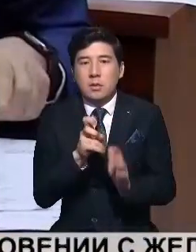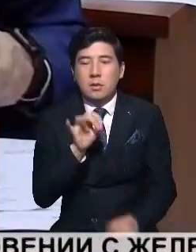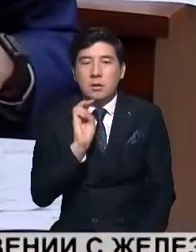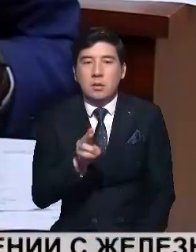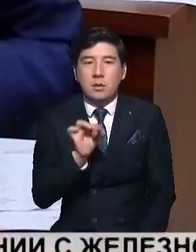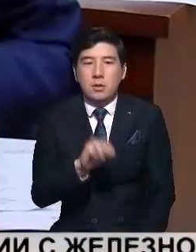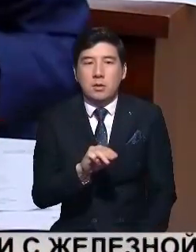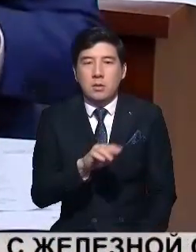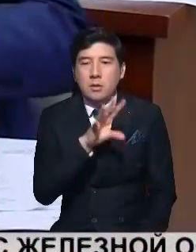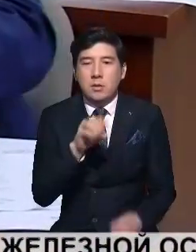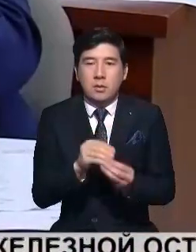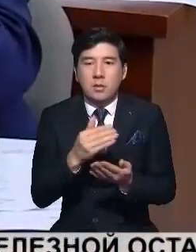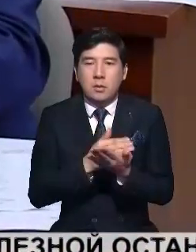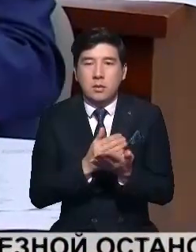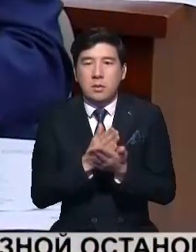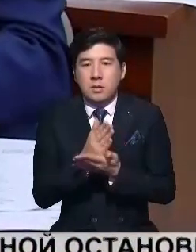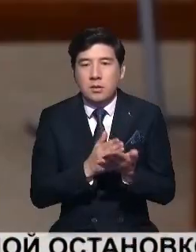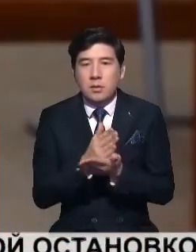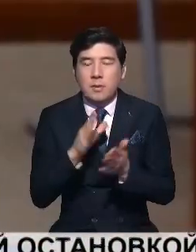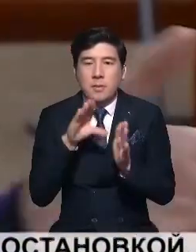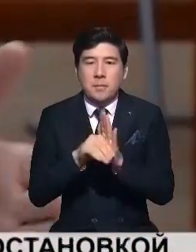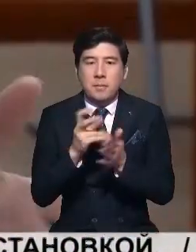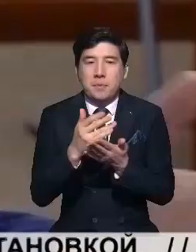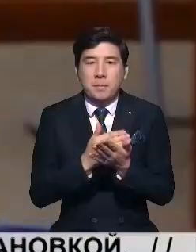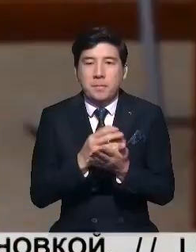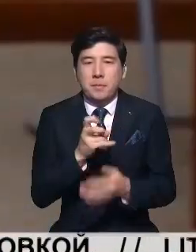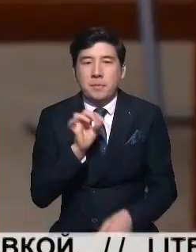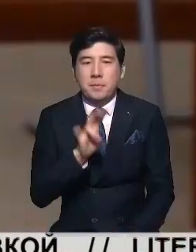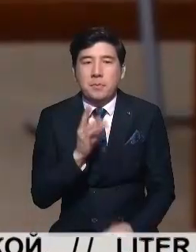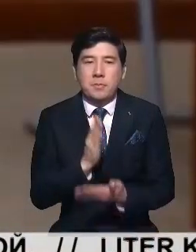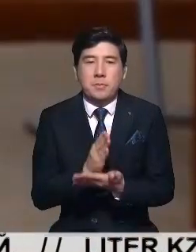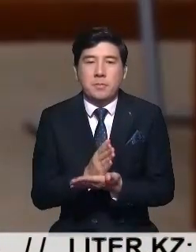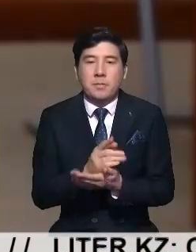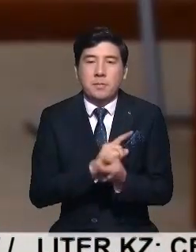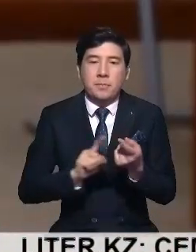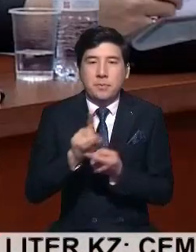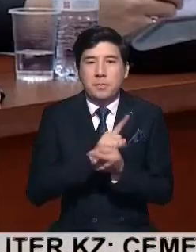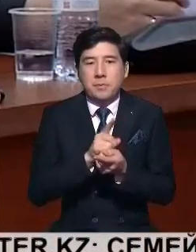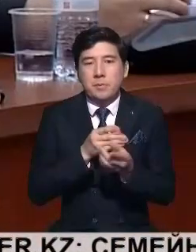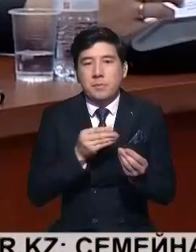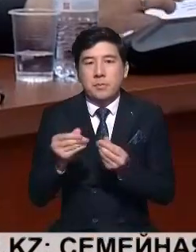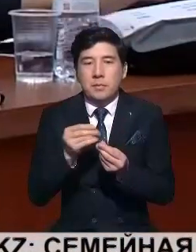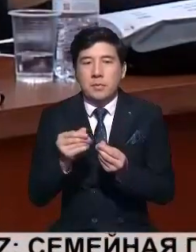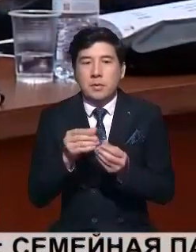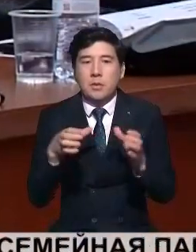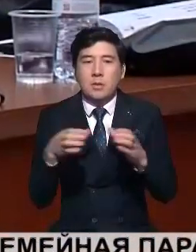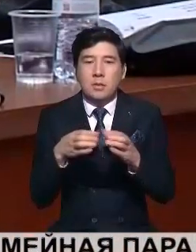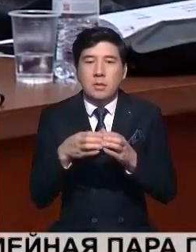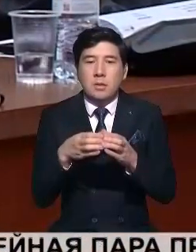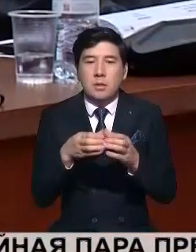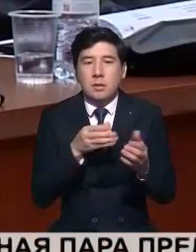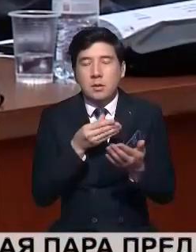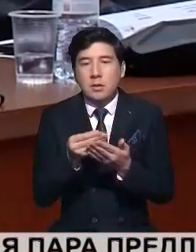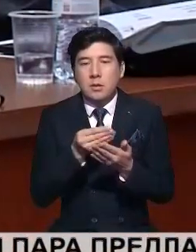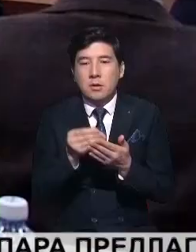вопросам совершенствования системы господдержки отрасли инновационной деятельности. Изменения коснутся также научного сообщества. Его предлагают